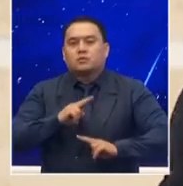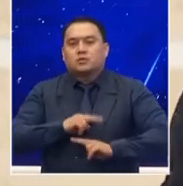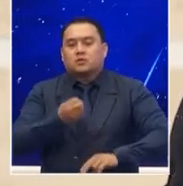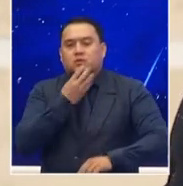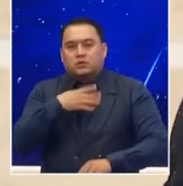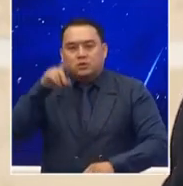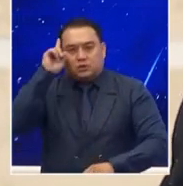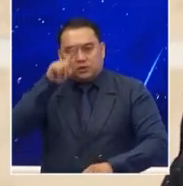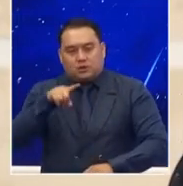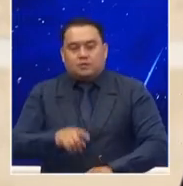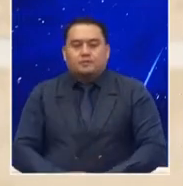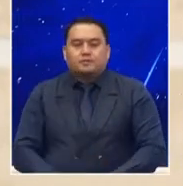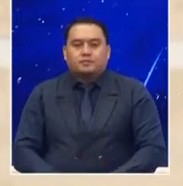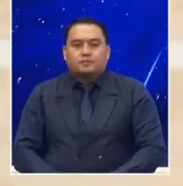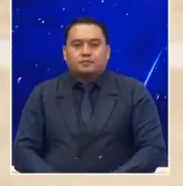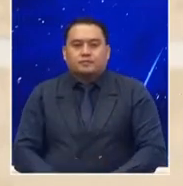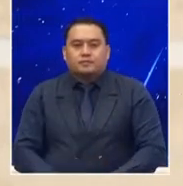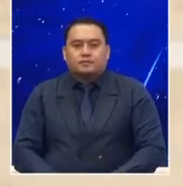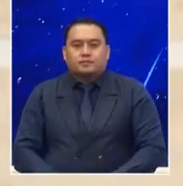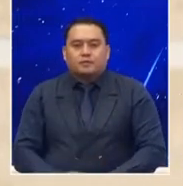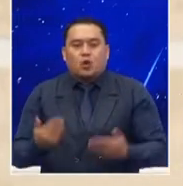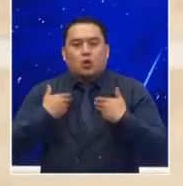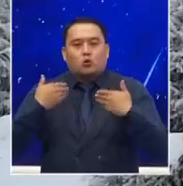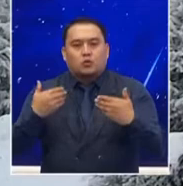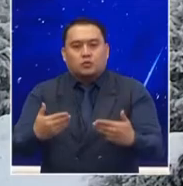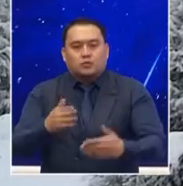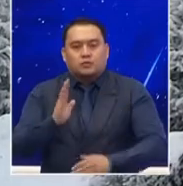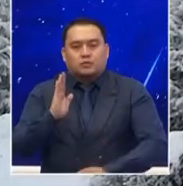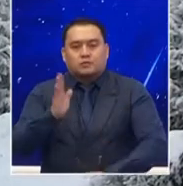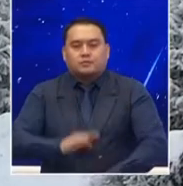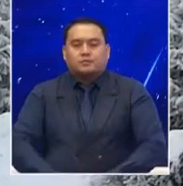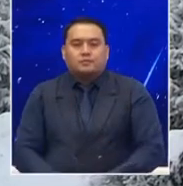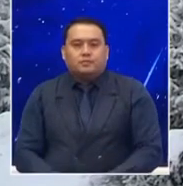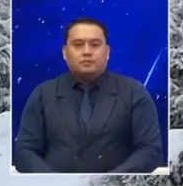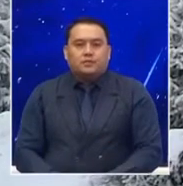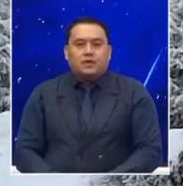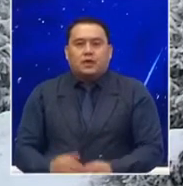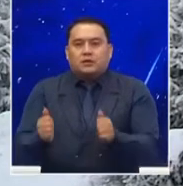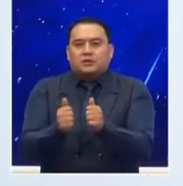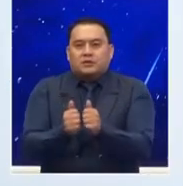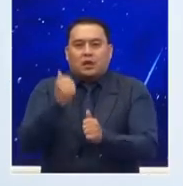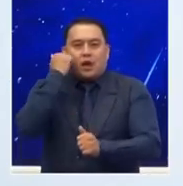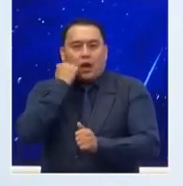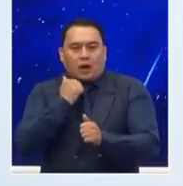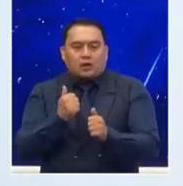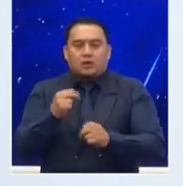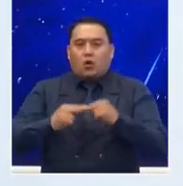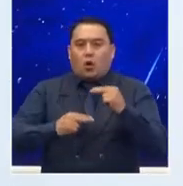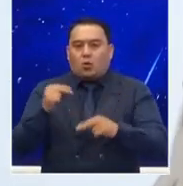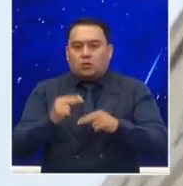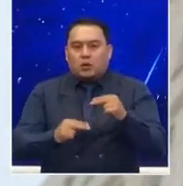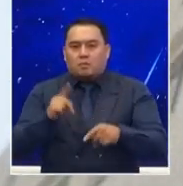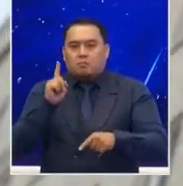жақсы жұмыс жасауға осының бәрі жасалып отыр. Енді құтты болсын. Жаңа ғимарат ескісінің жанынан тұрғызылған. Бас мердігер жөндеу құрылыс.